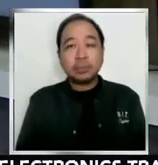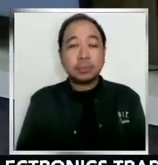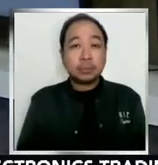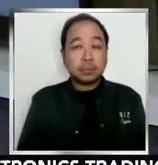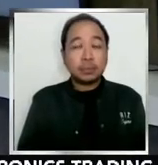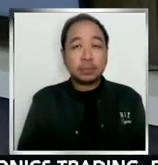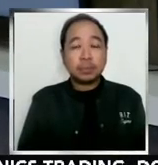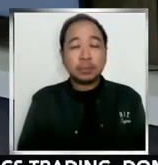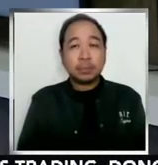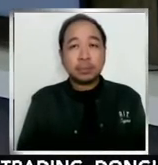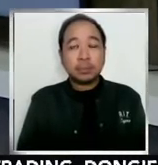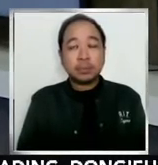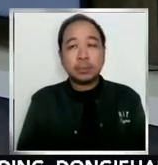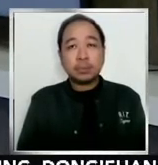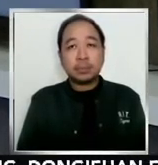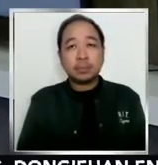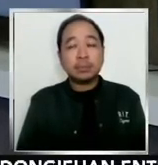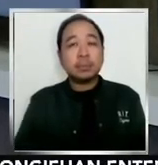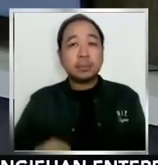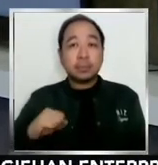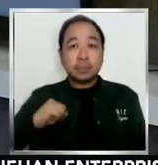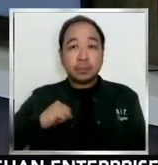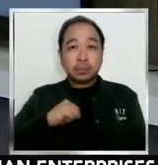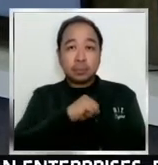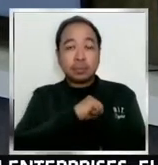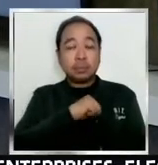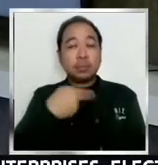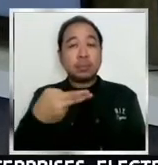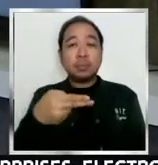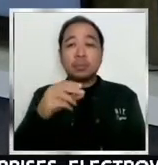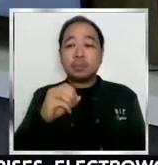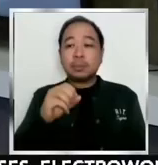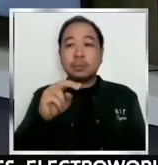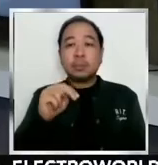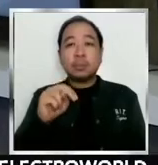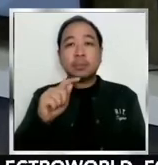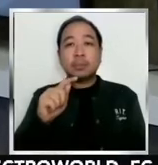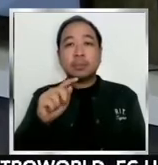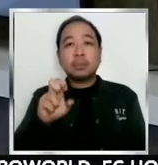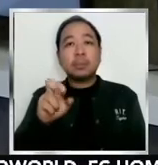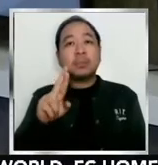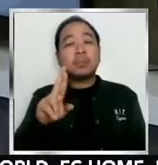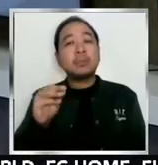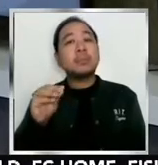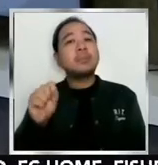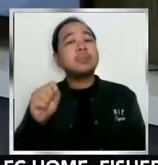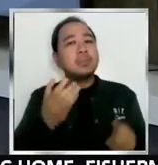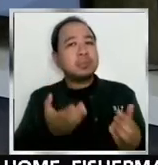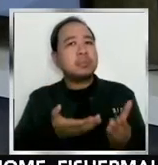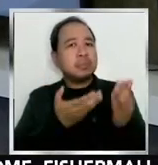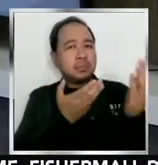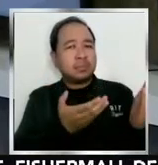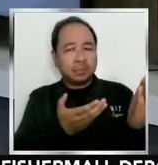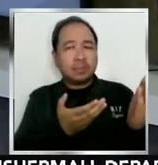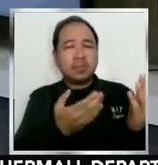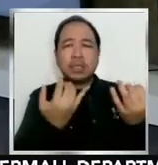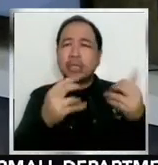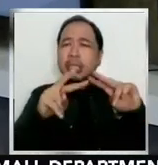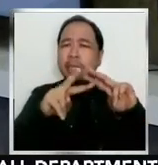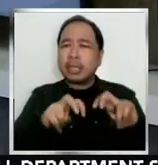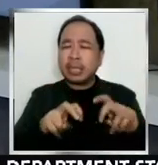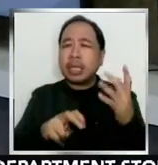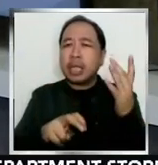Naghain ang resolusyon si Senadora Risa Ontiveros para paimbestigahan ang tila pagpabordaw ni Senior Agriculture